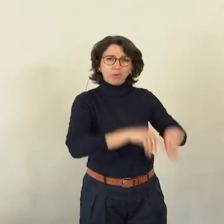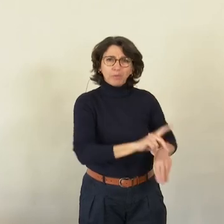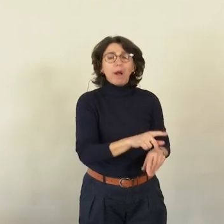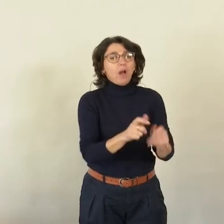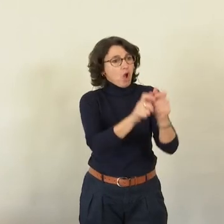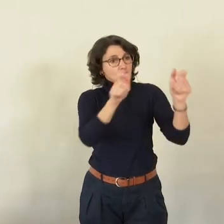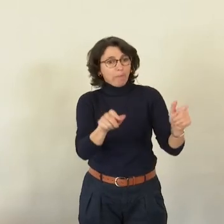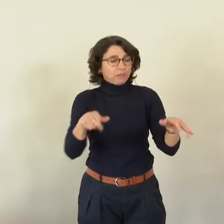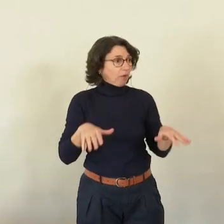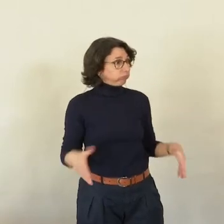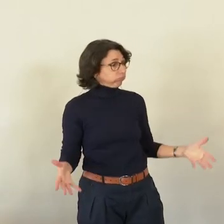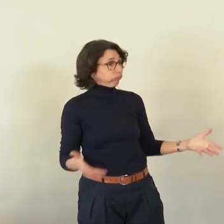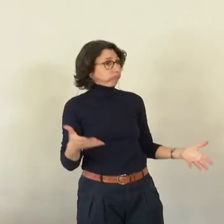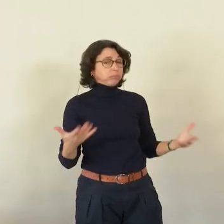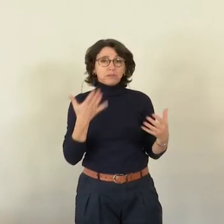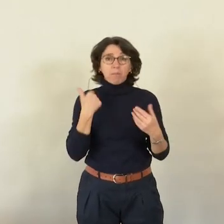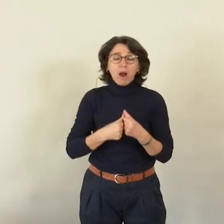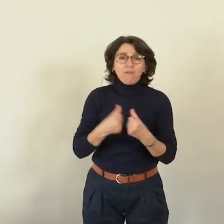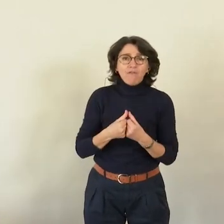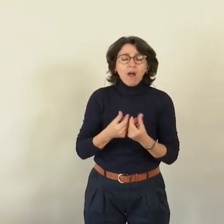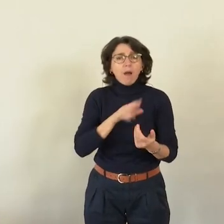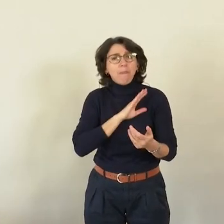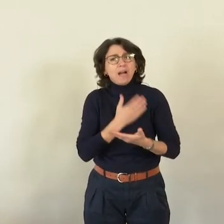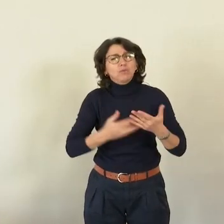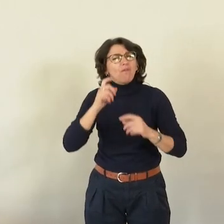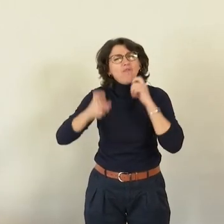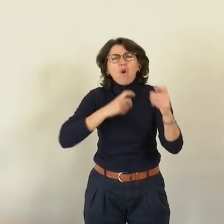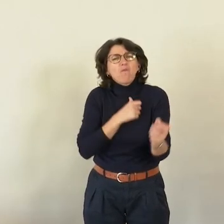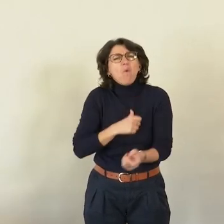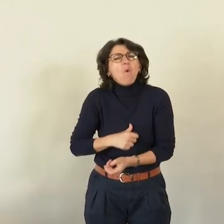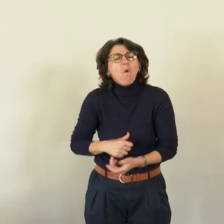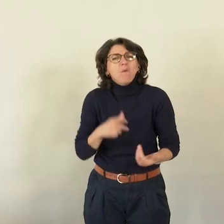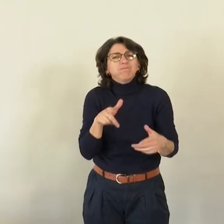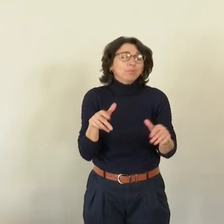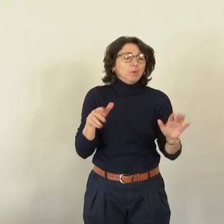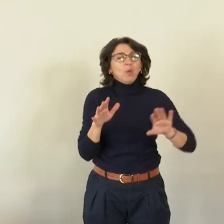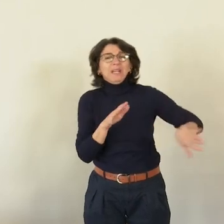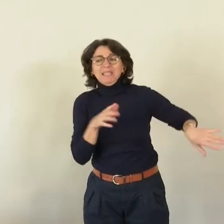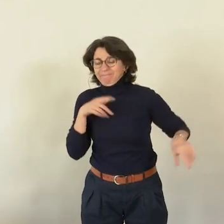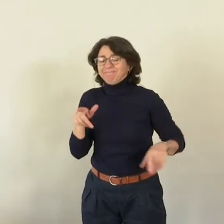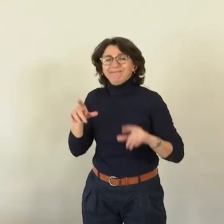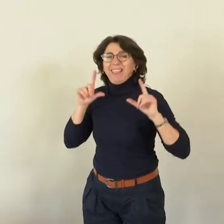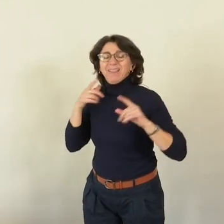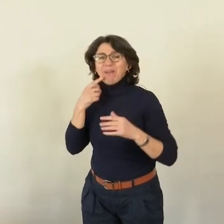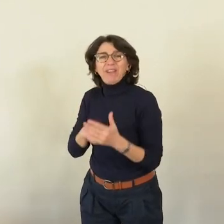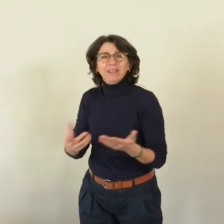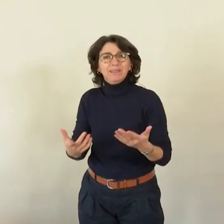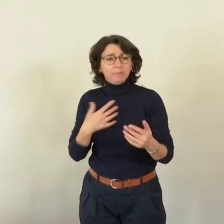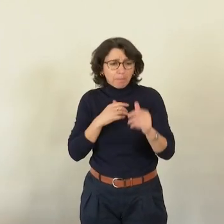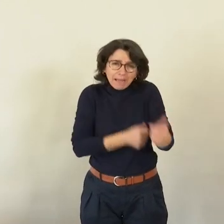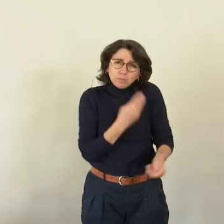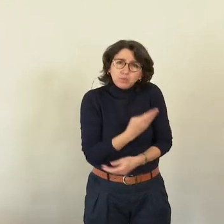d'ailleurs qui sont démunis face à cette violence insupportable et qui auraiit besoin du dépôt de plainte parce qu'il n'y en a pas